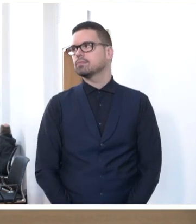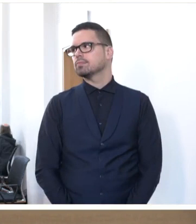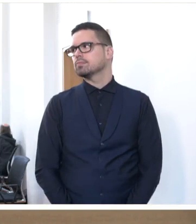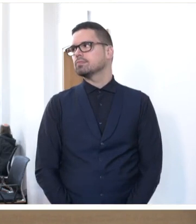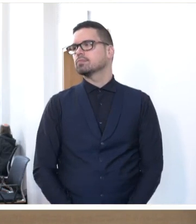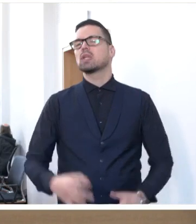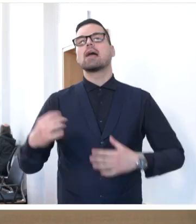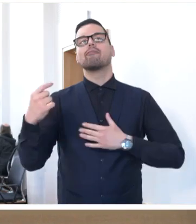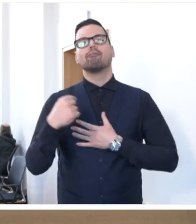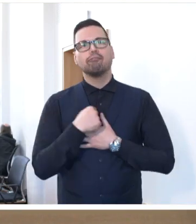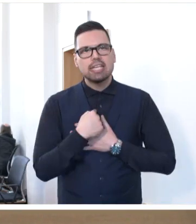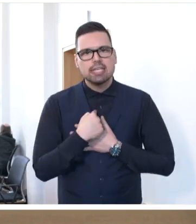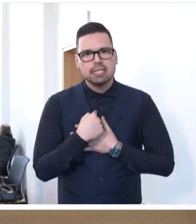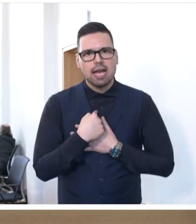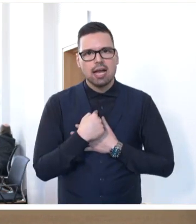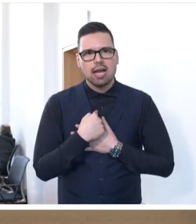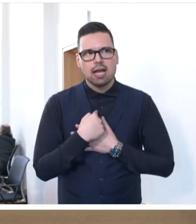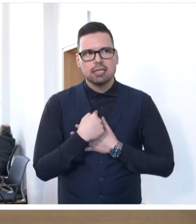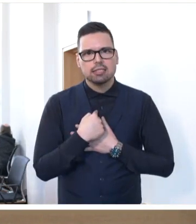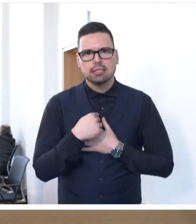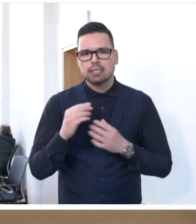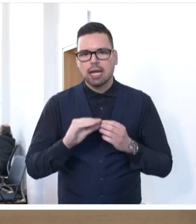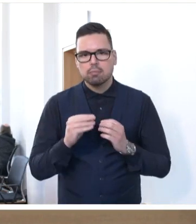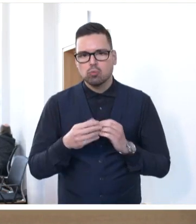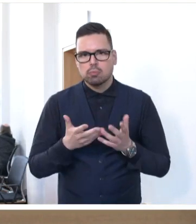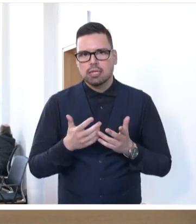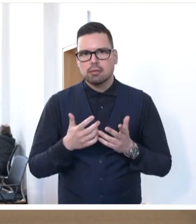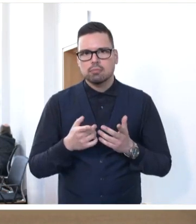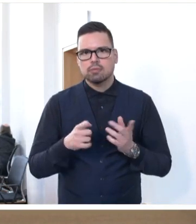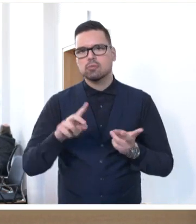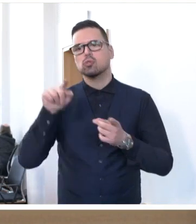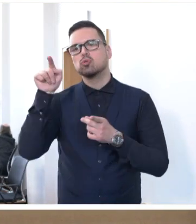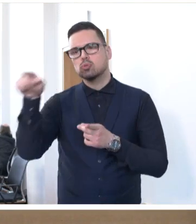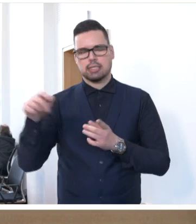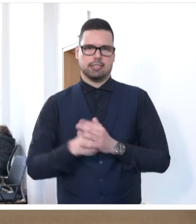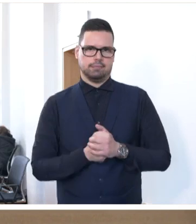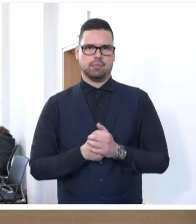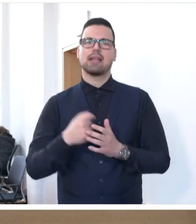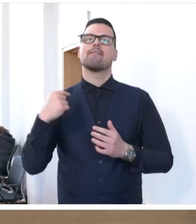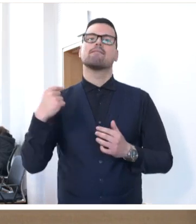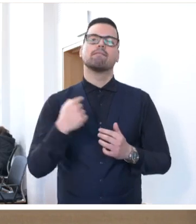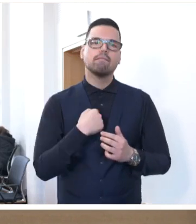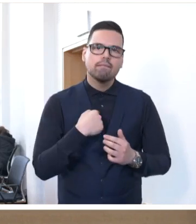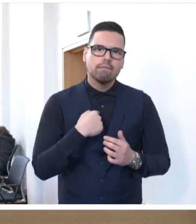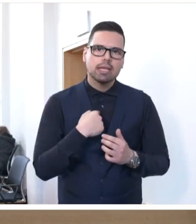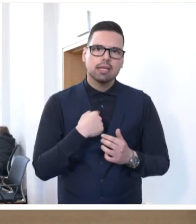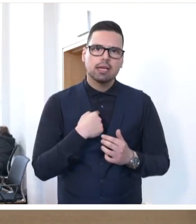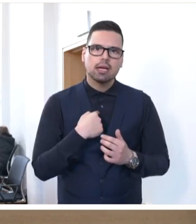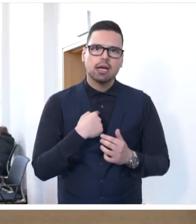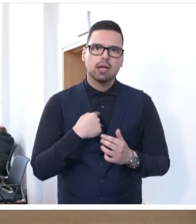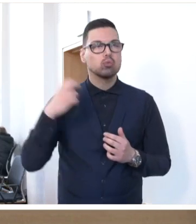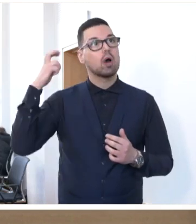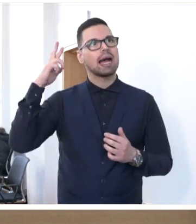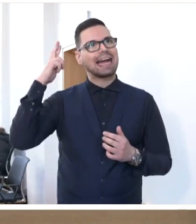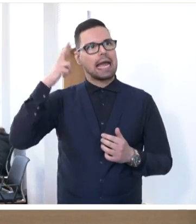Wir haben keine rosarote Brille an, im Gegensatz zu Ihnen. Wir sind nur